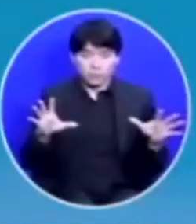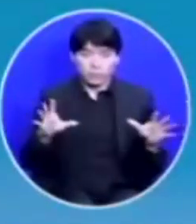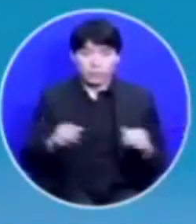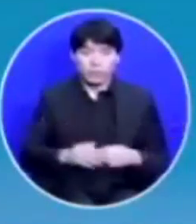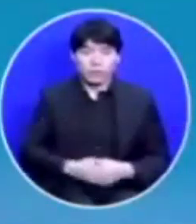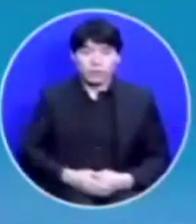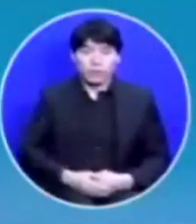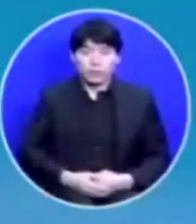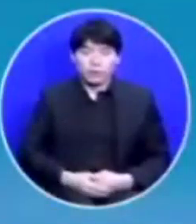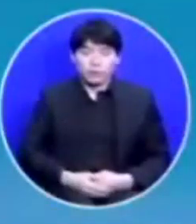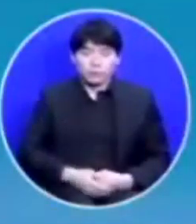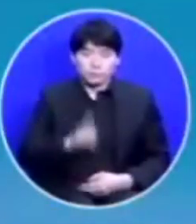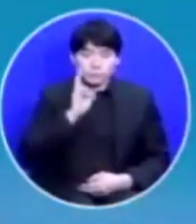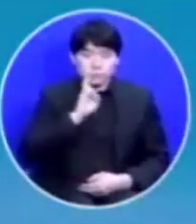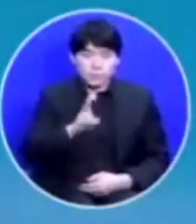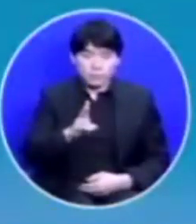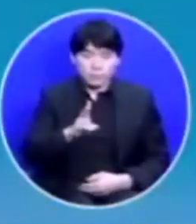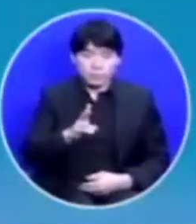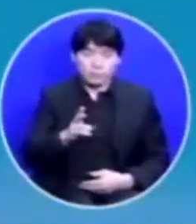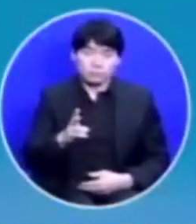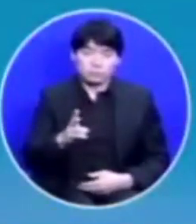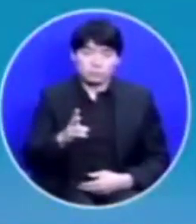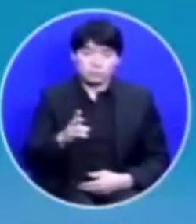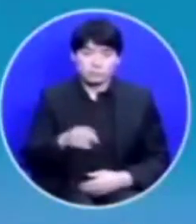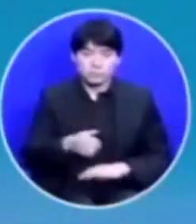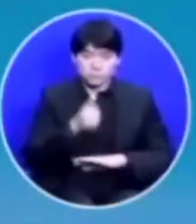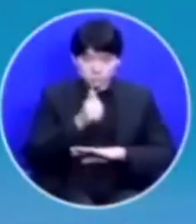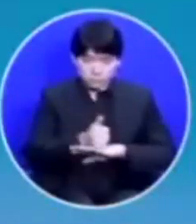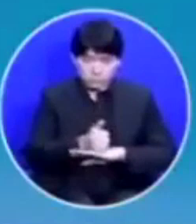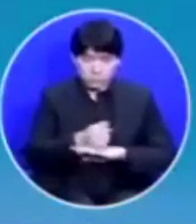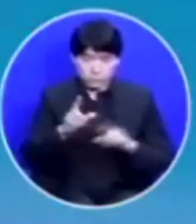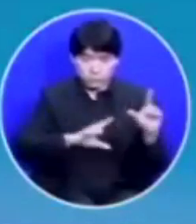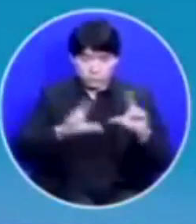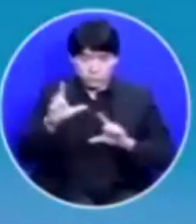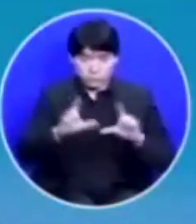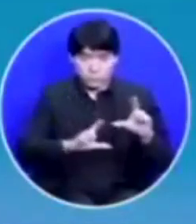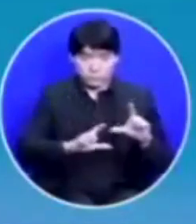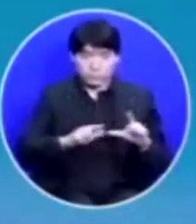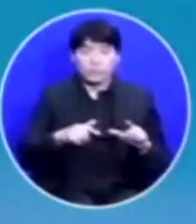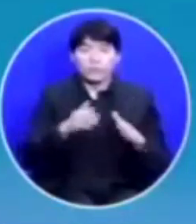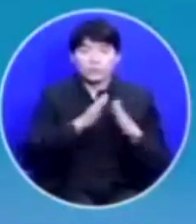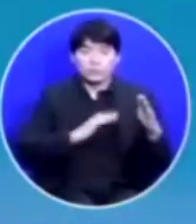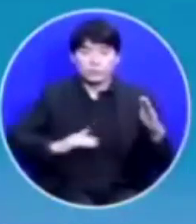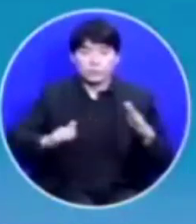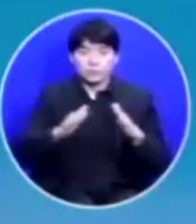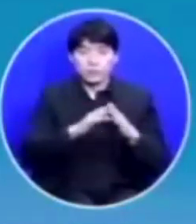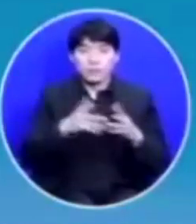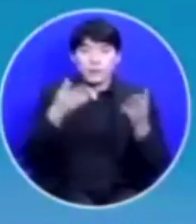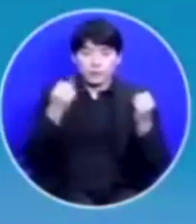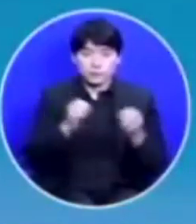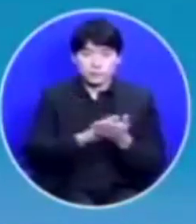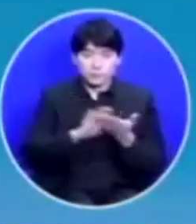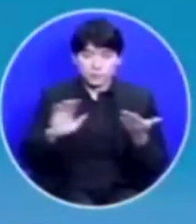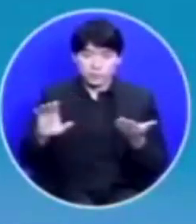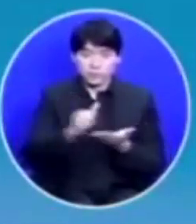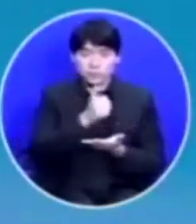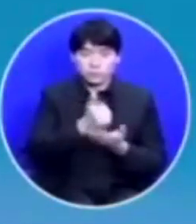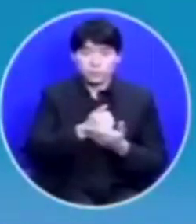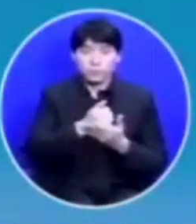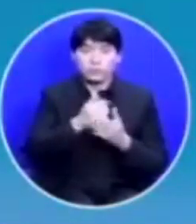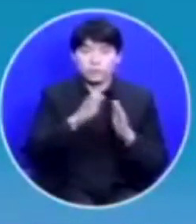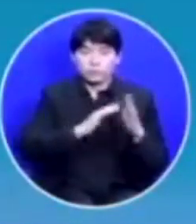굉장히 심각한 상태 일은 그런 가정들이 상당히 많습니다 우리 그리스도인들의 가정 중에도 많습니다